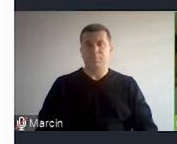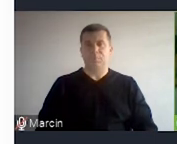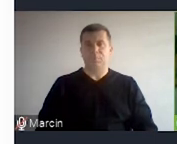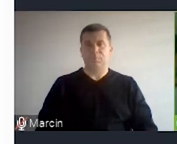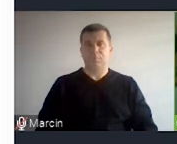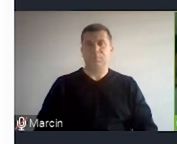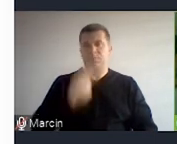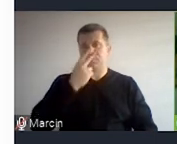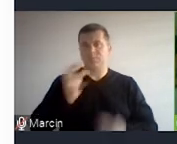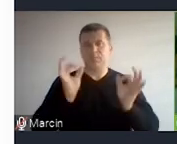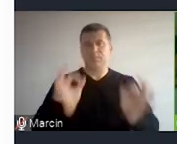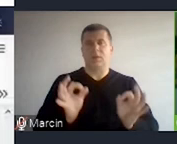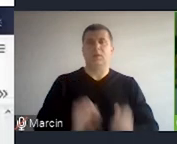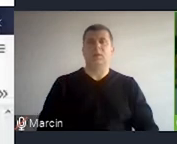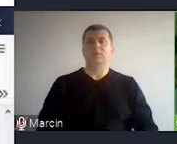widzicie.